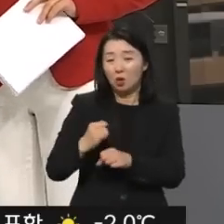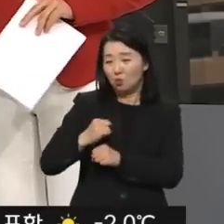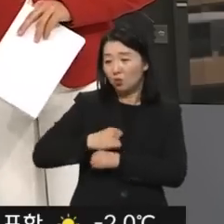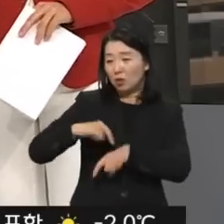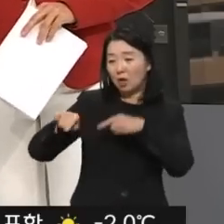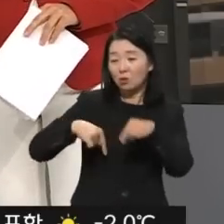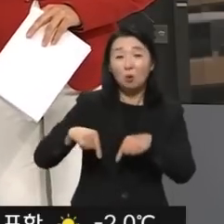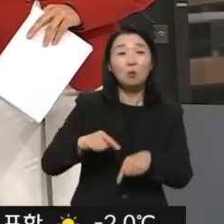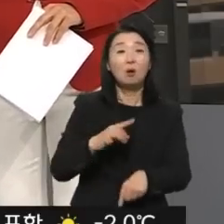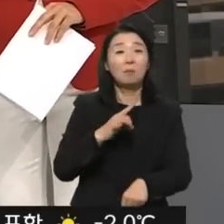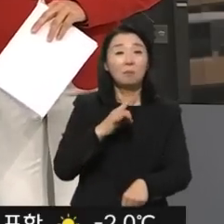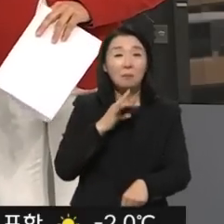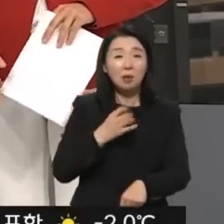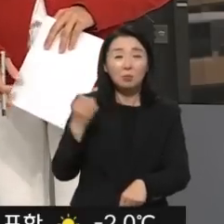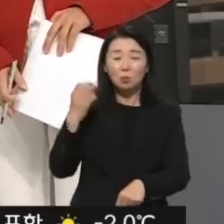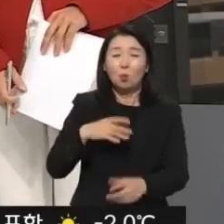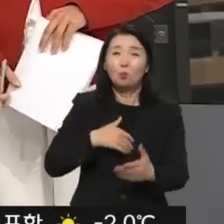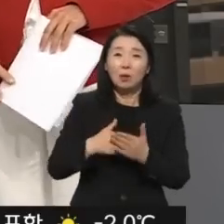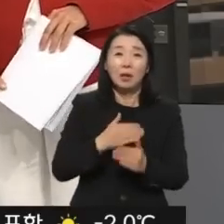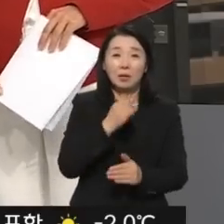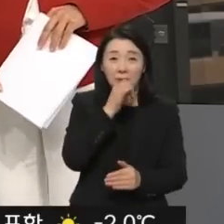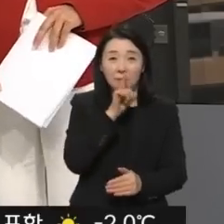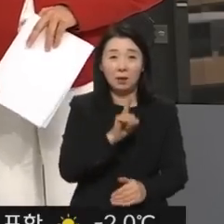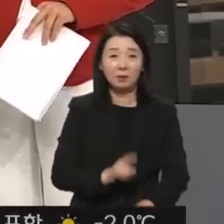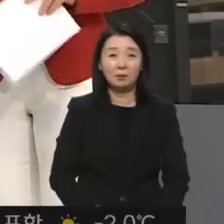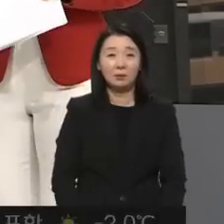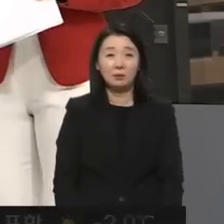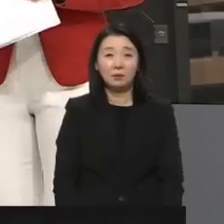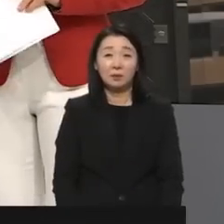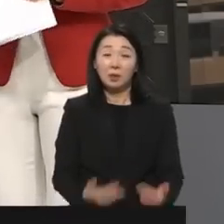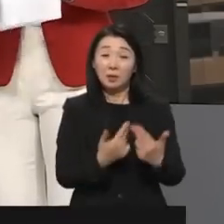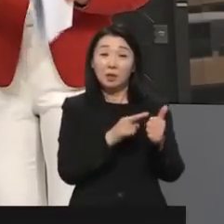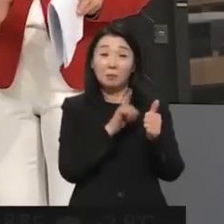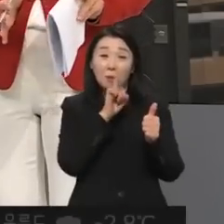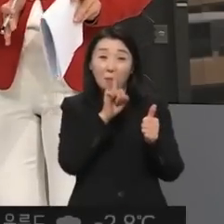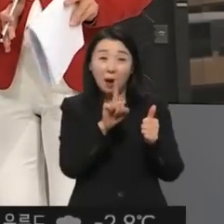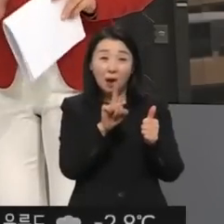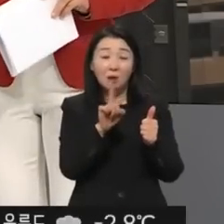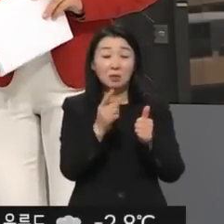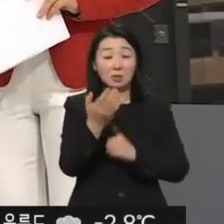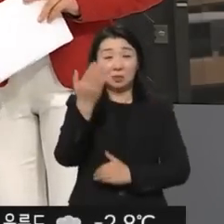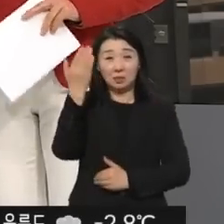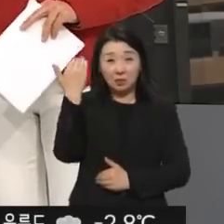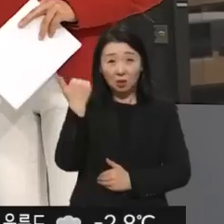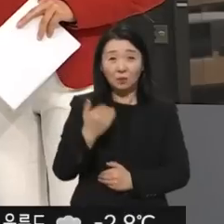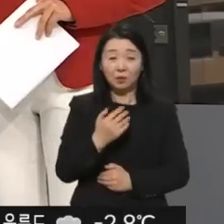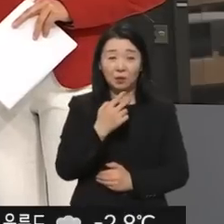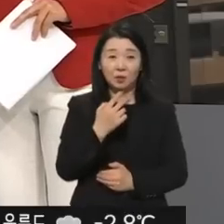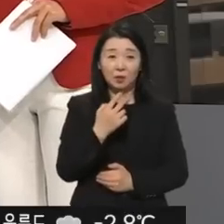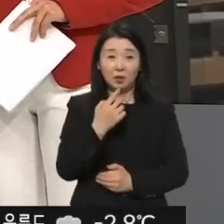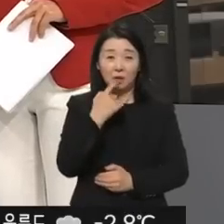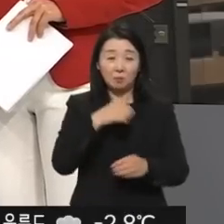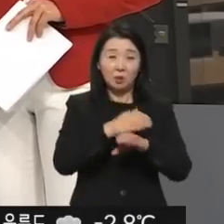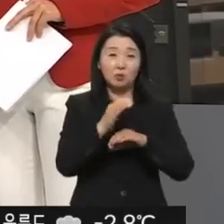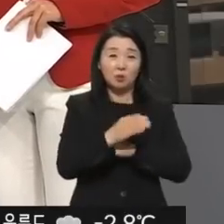군사정권만큼 혹은 그 이상으로 불안해지고 있다고 말을 했습니다. 이 대표의 발언 직전에는 민주당의